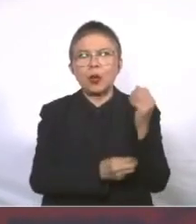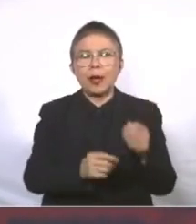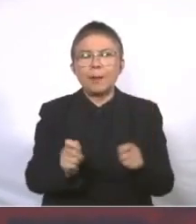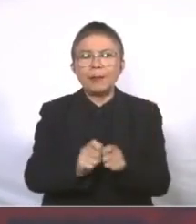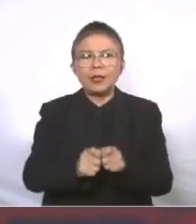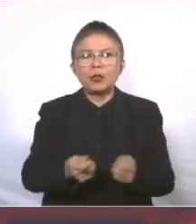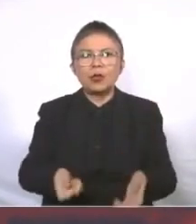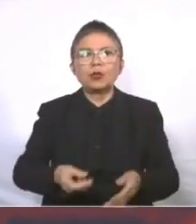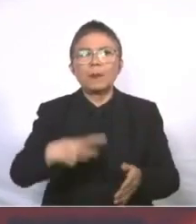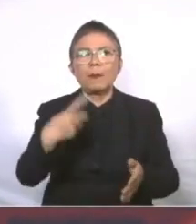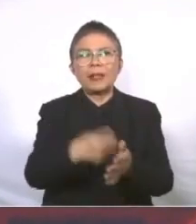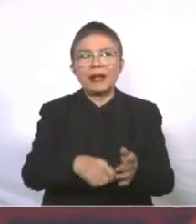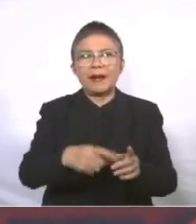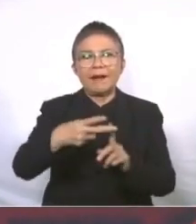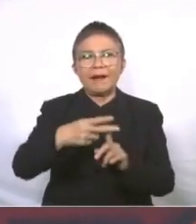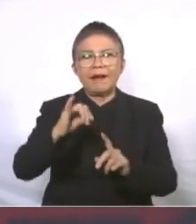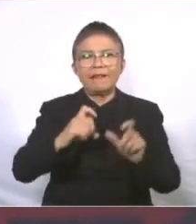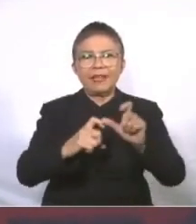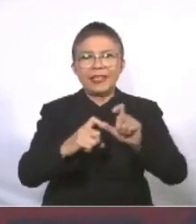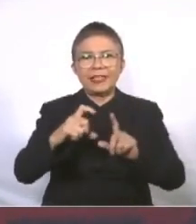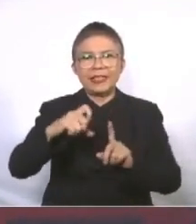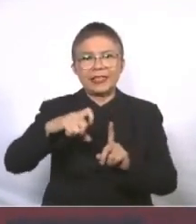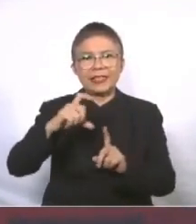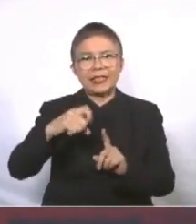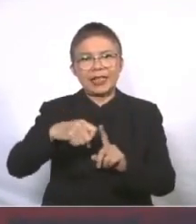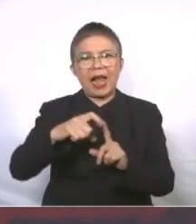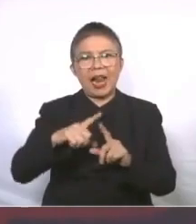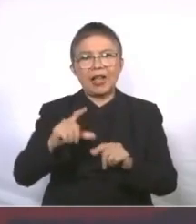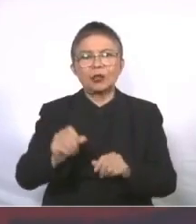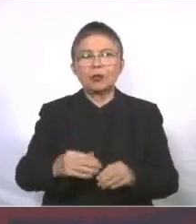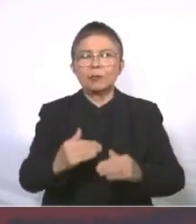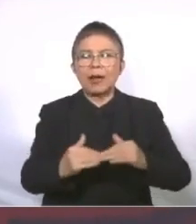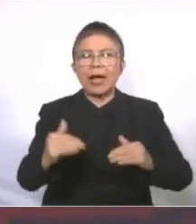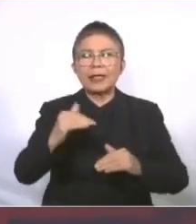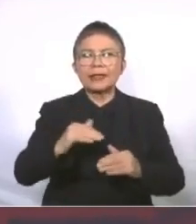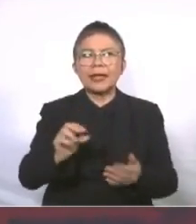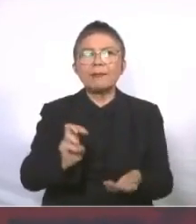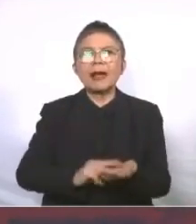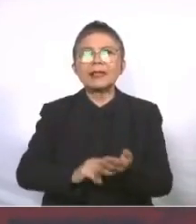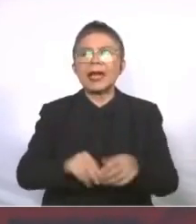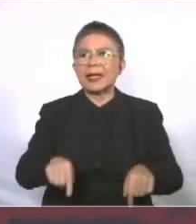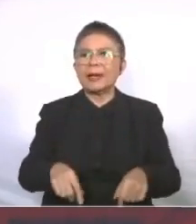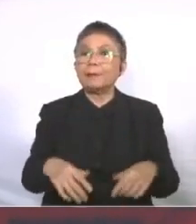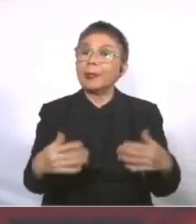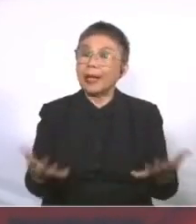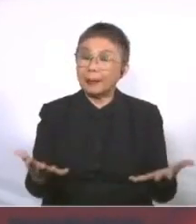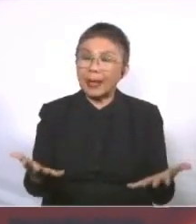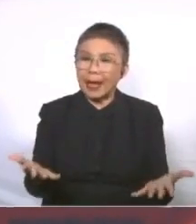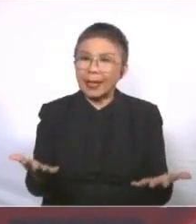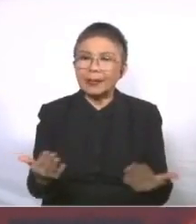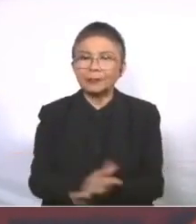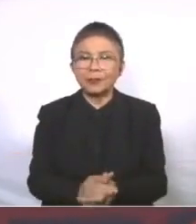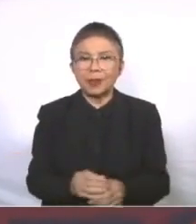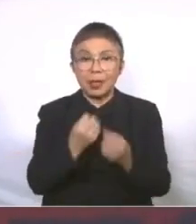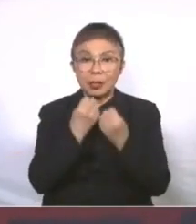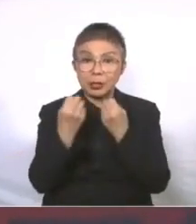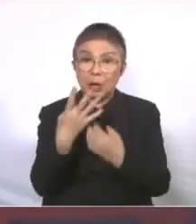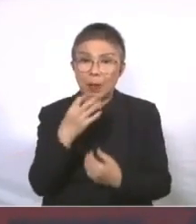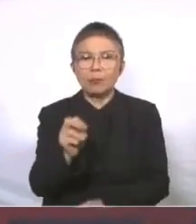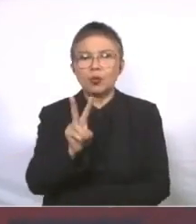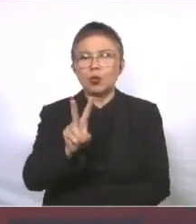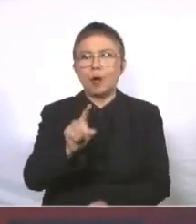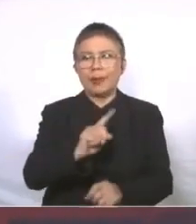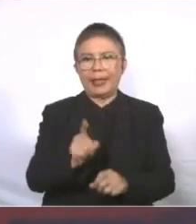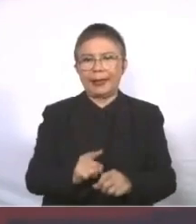fiskal khusus untuk mengatasi masalah tersebut waktu Bapak untuk menjawab 2 menit kita